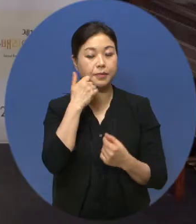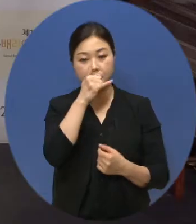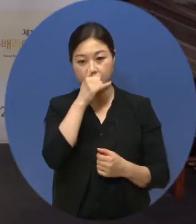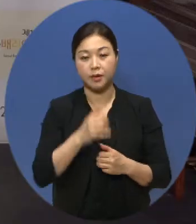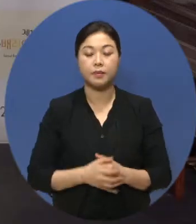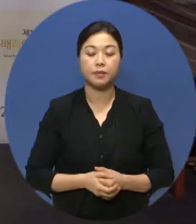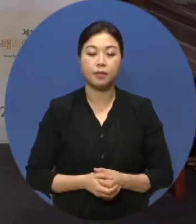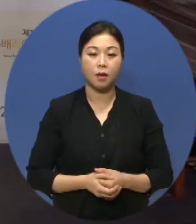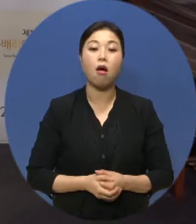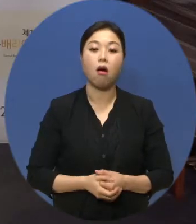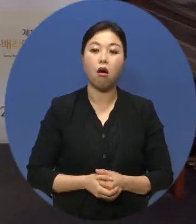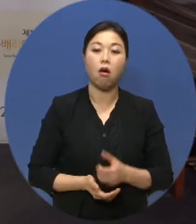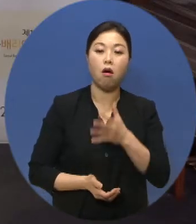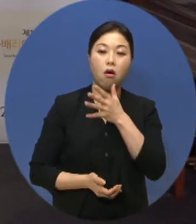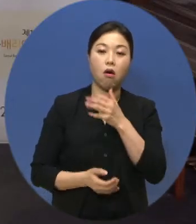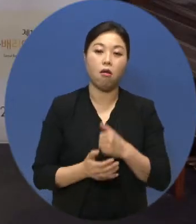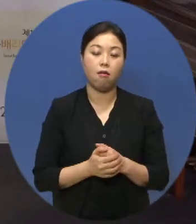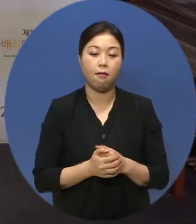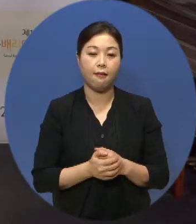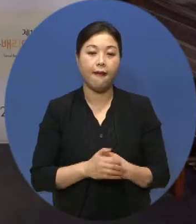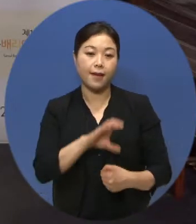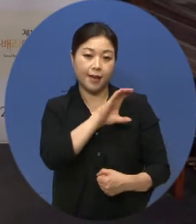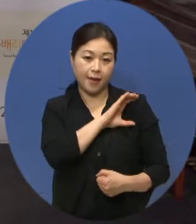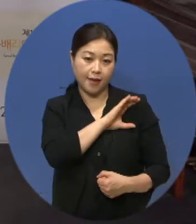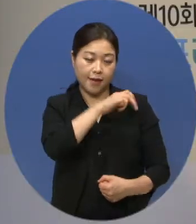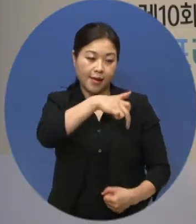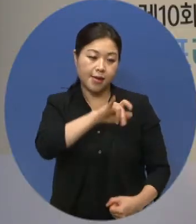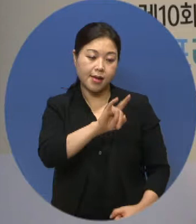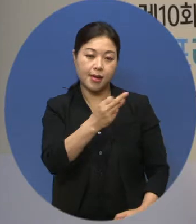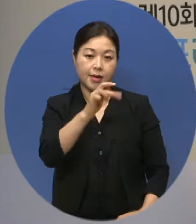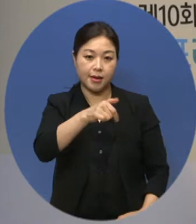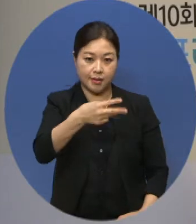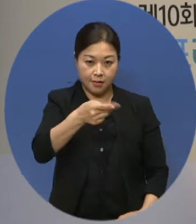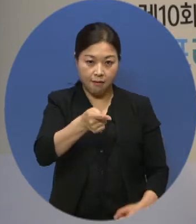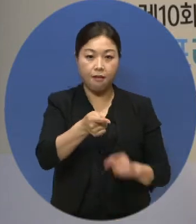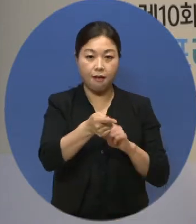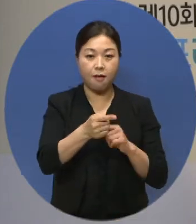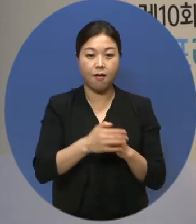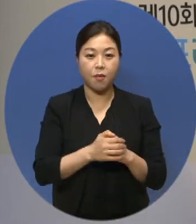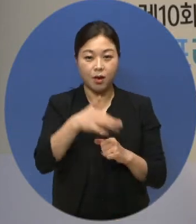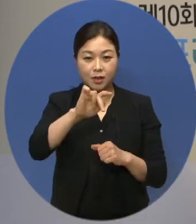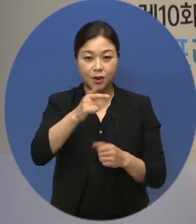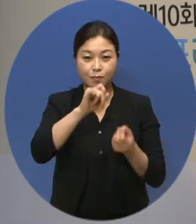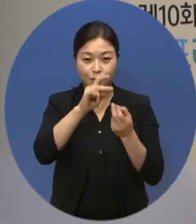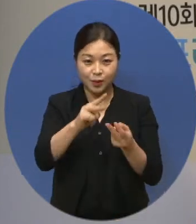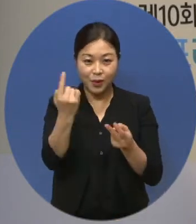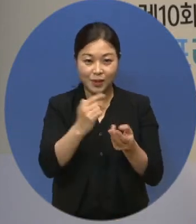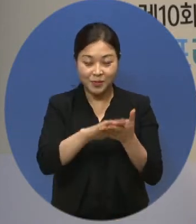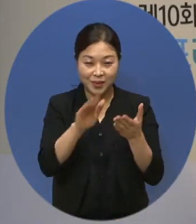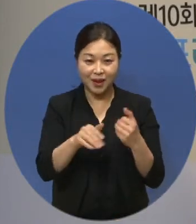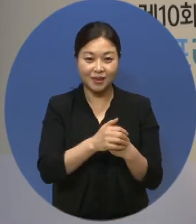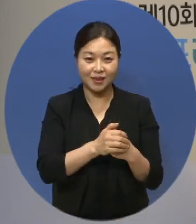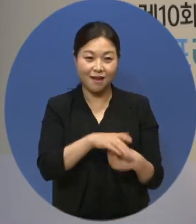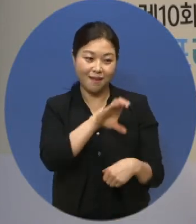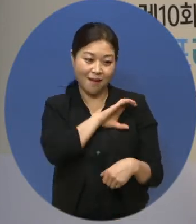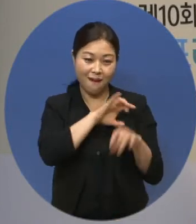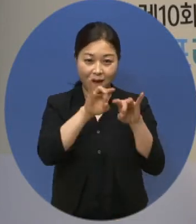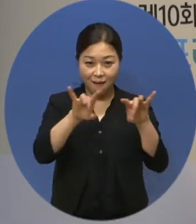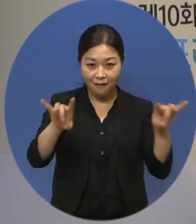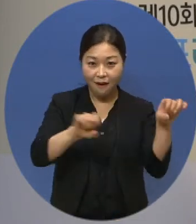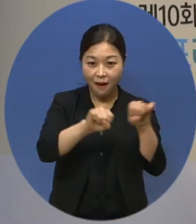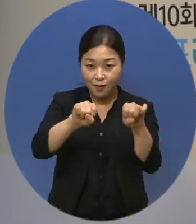들었습니다. 그렇군요. 캐릭터 특히 이제 우리 전부 치러 왔습니다. 캐릭터별로 어떤